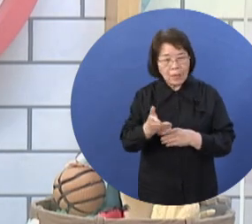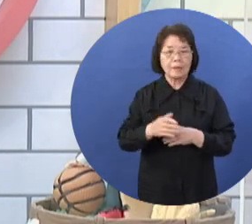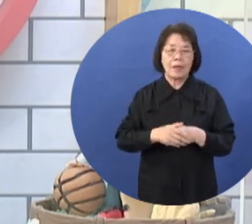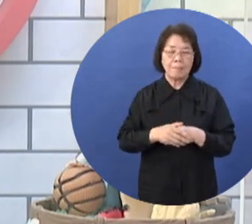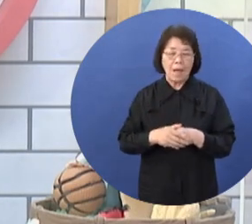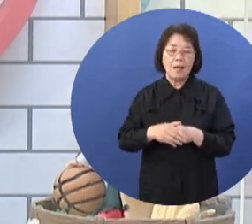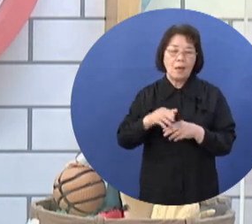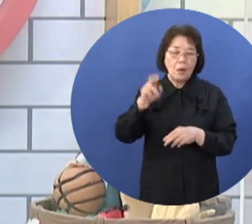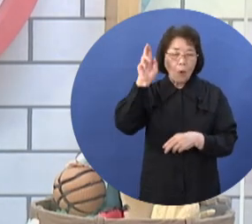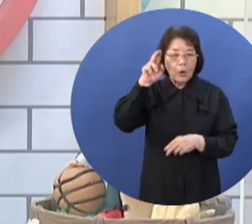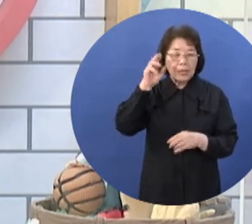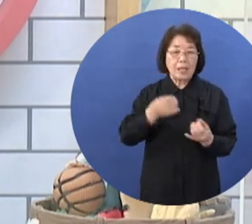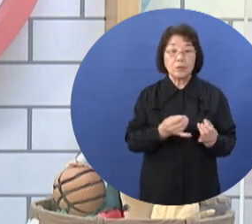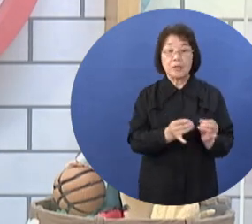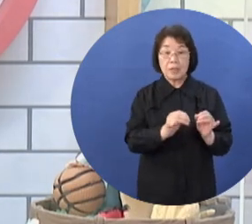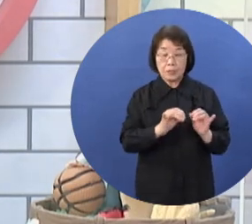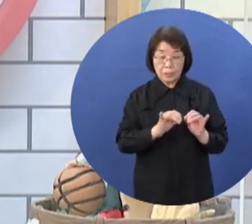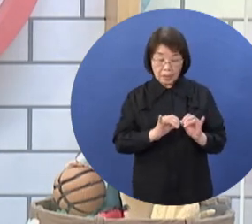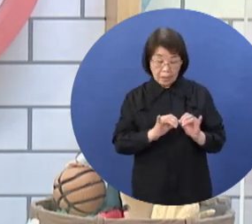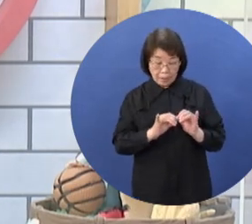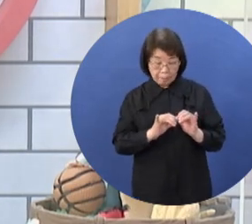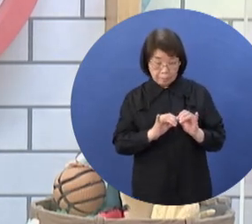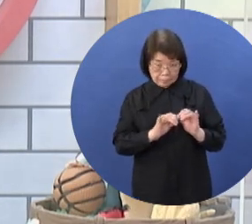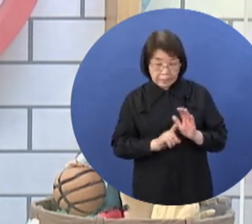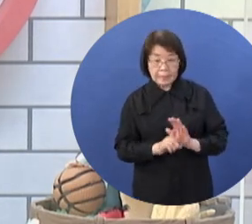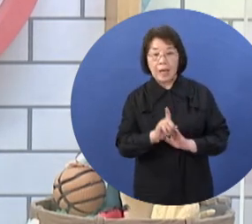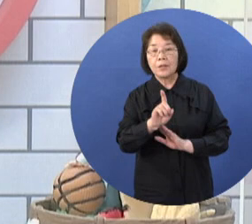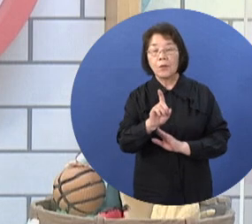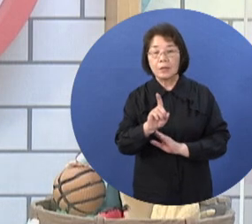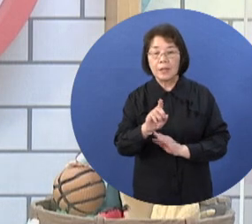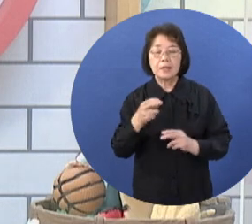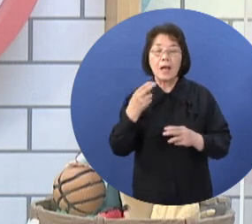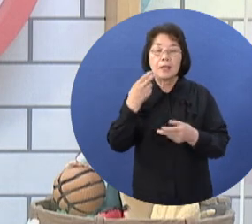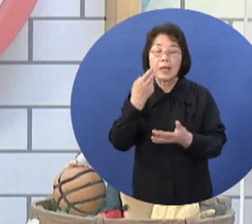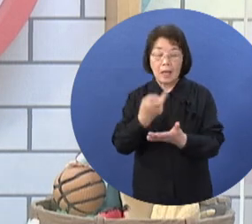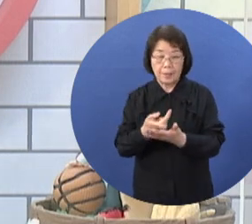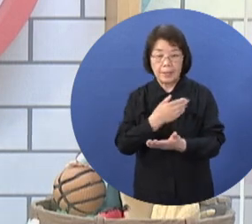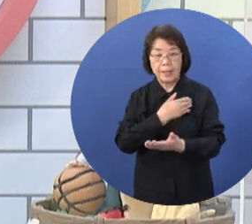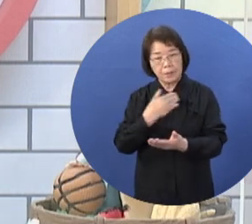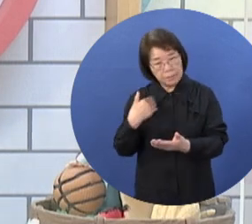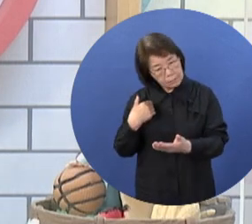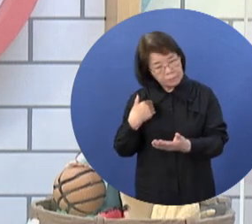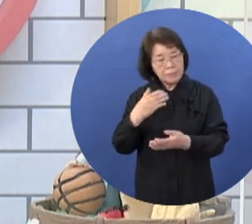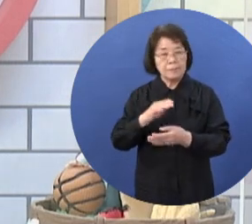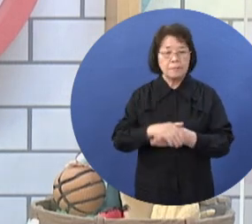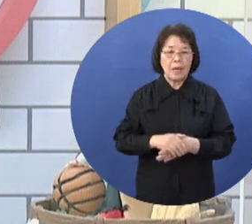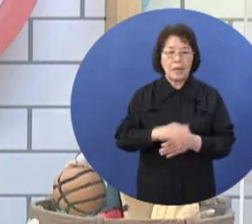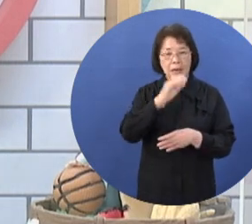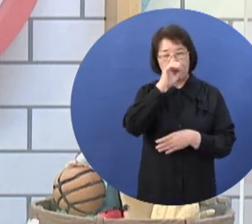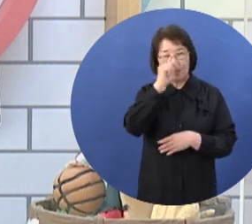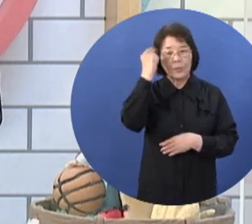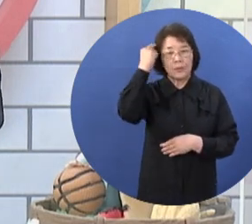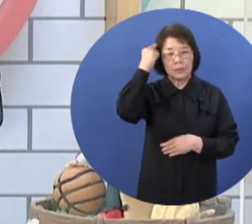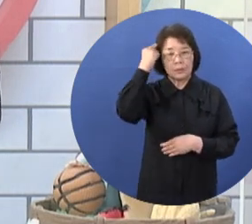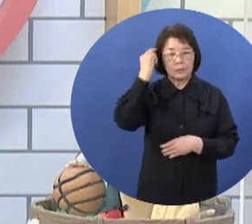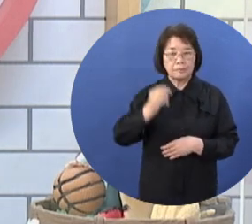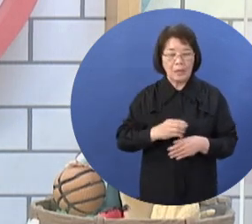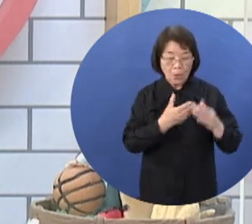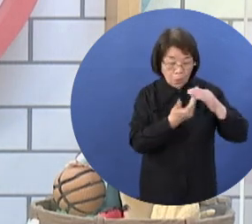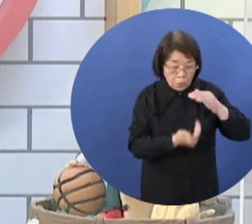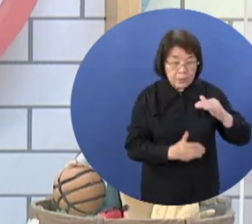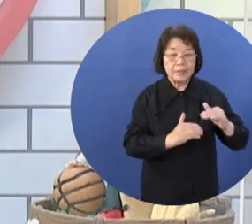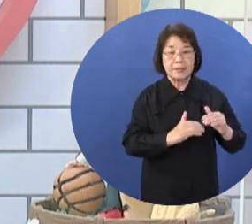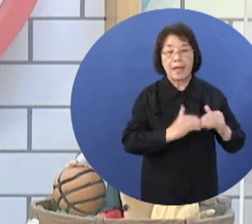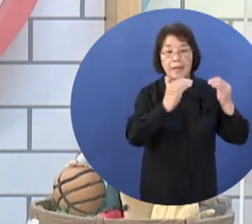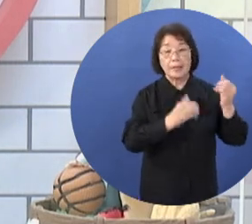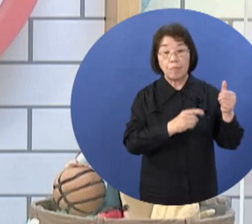ダイムからパリ五輪に出るような選手が、 いやすごい、 ね、そこ西船選手がとか藤高選手がとかってなってくれたらもうすごい、まあ、藤